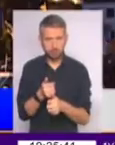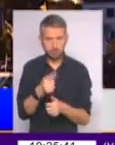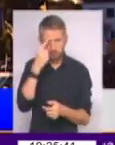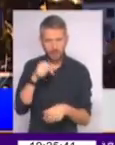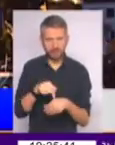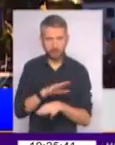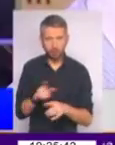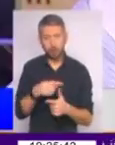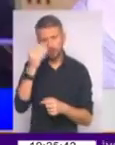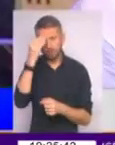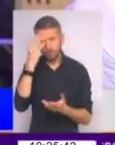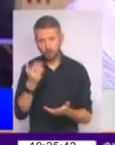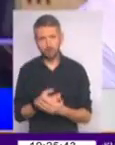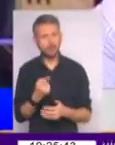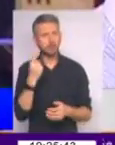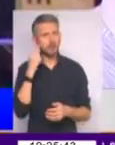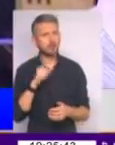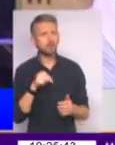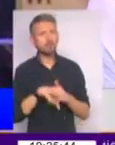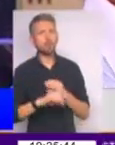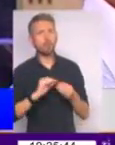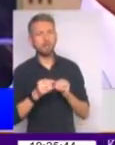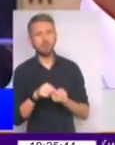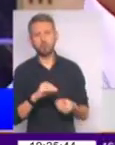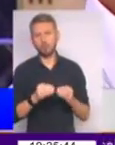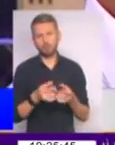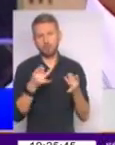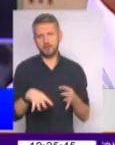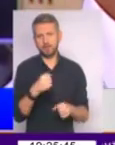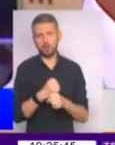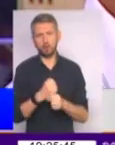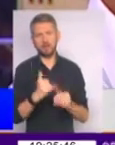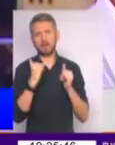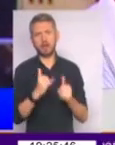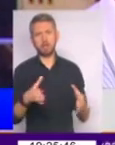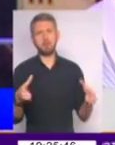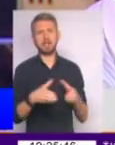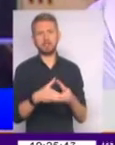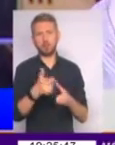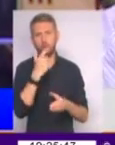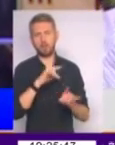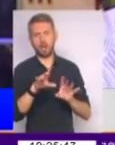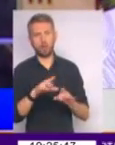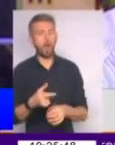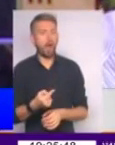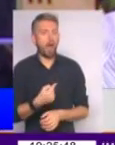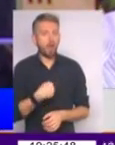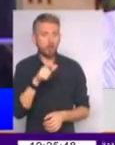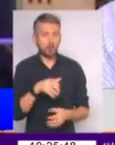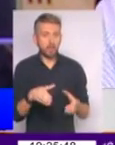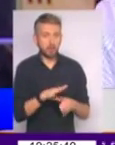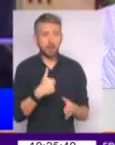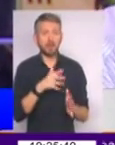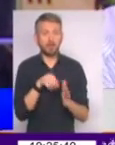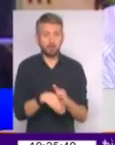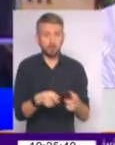Знаєте, чому тут проблема? Тут проблема дуже проста. Все робиться заради партійного піару. А я людина не партійна. Я є фракцією, я